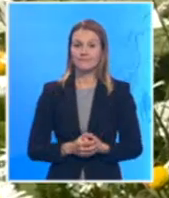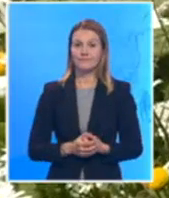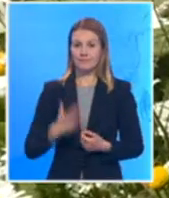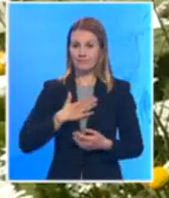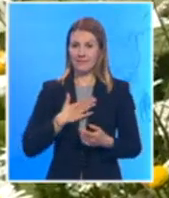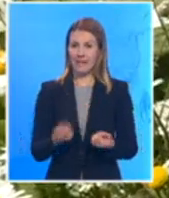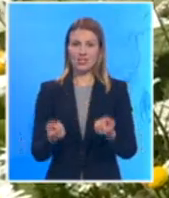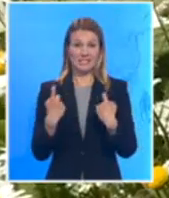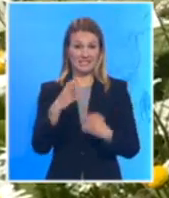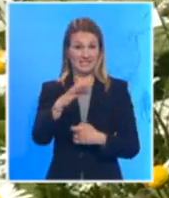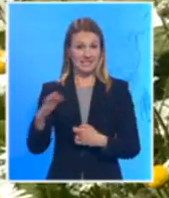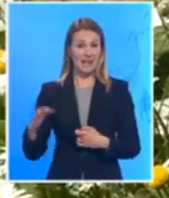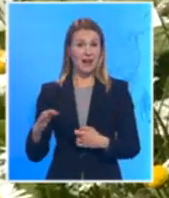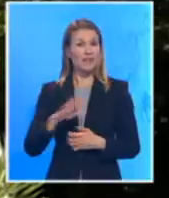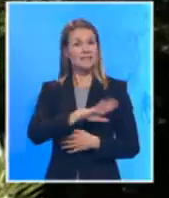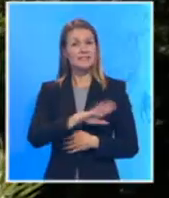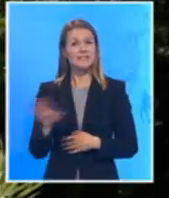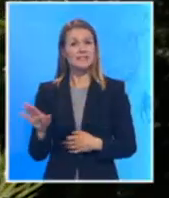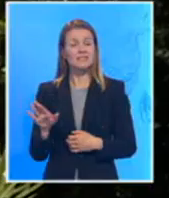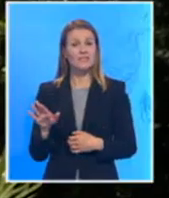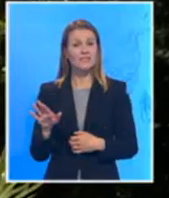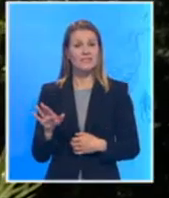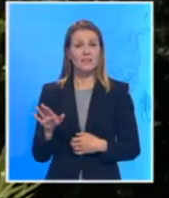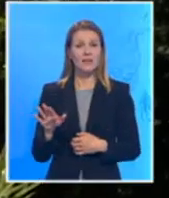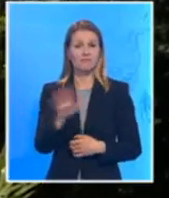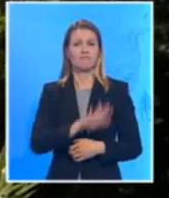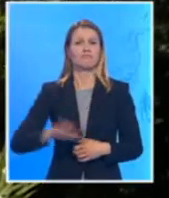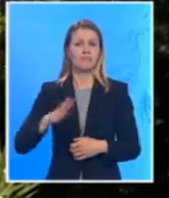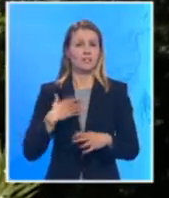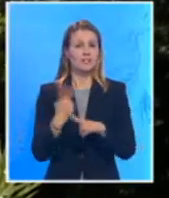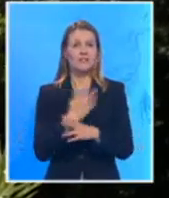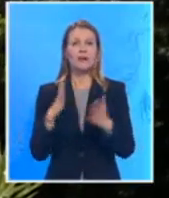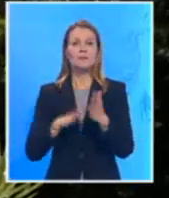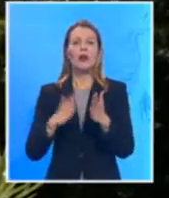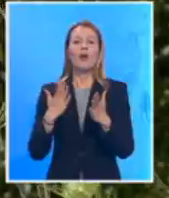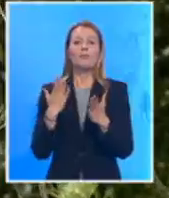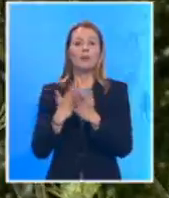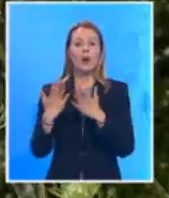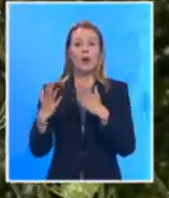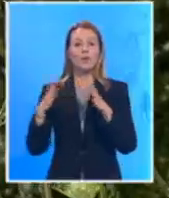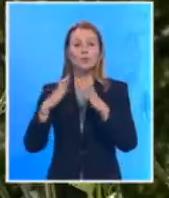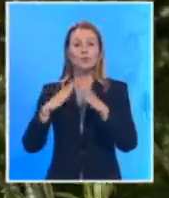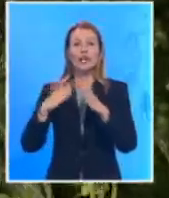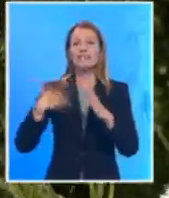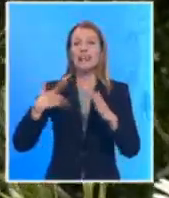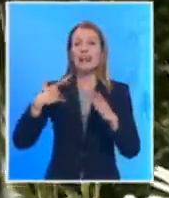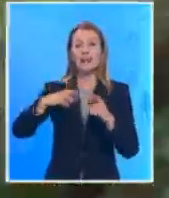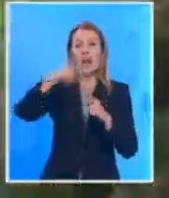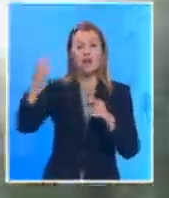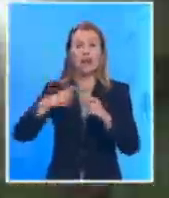našim svugde, u svim krajima našim, kitili se kuće, zelenim granjem i